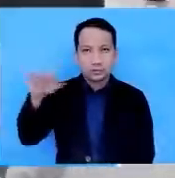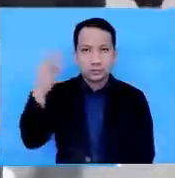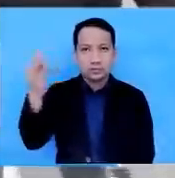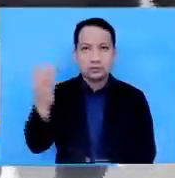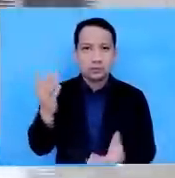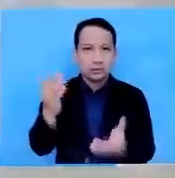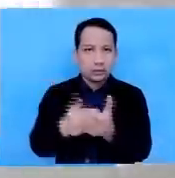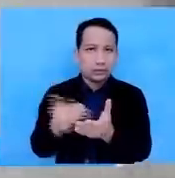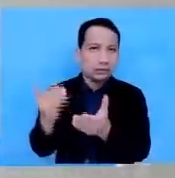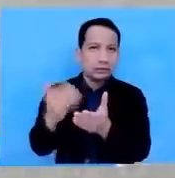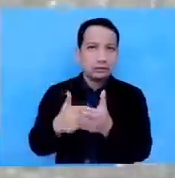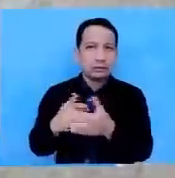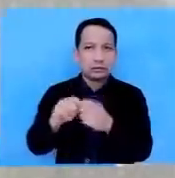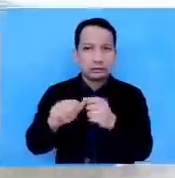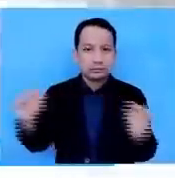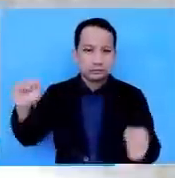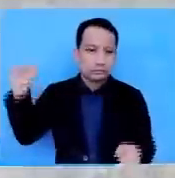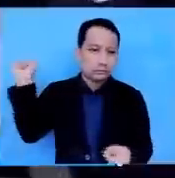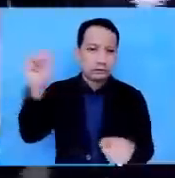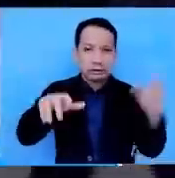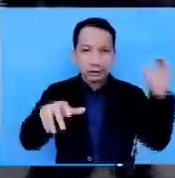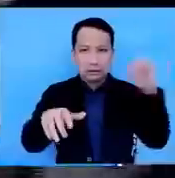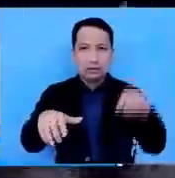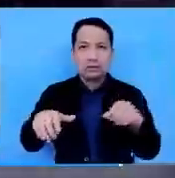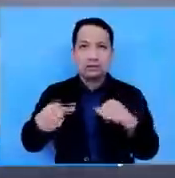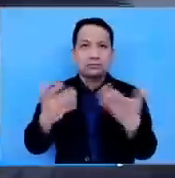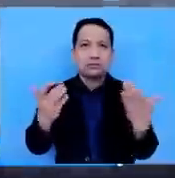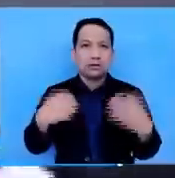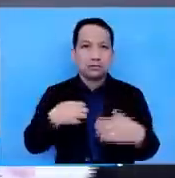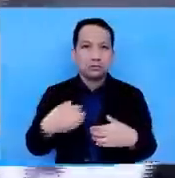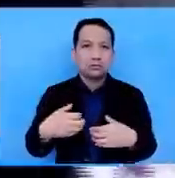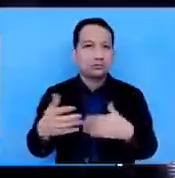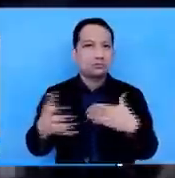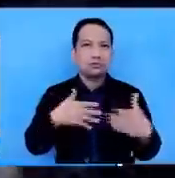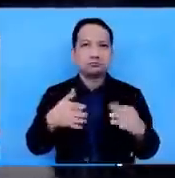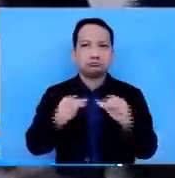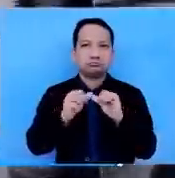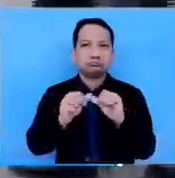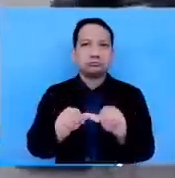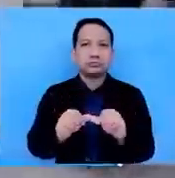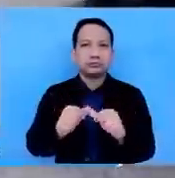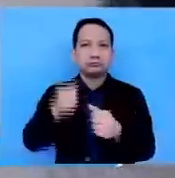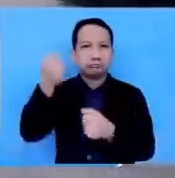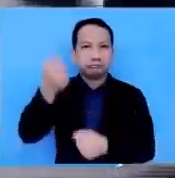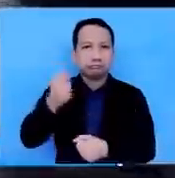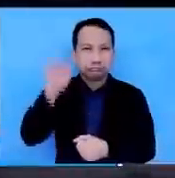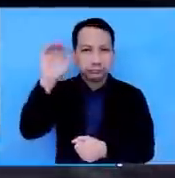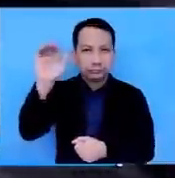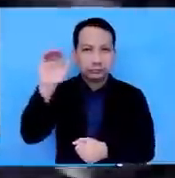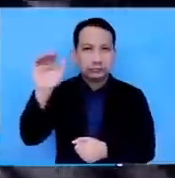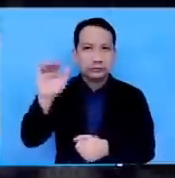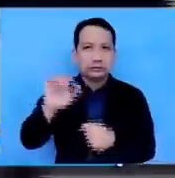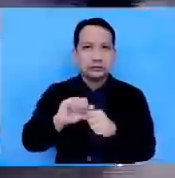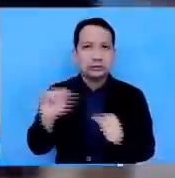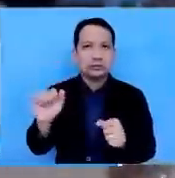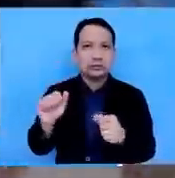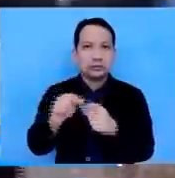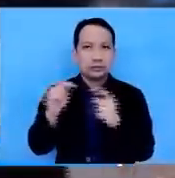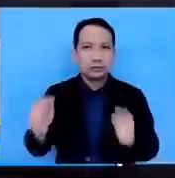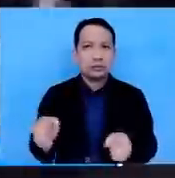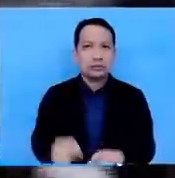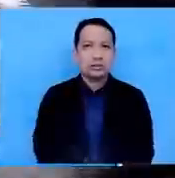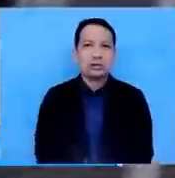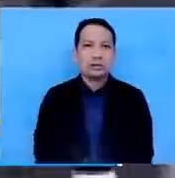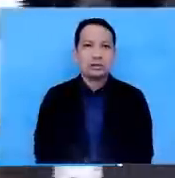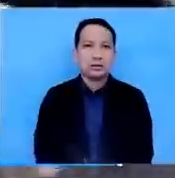Paulit-ulit na naghagis ng tear gas ang riot police. Pero hindi nagpatinag ang mga demonstrador at pinagbabato ang mga kalaban.